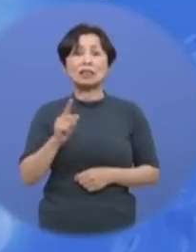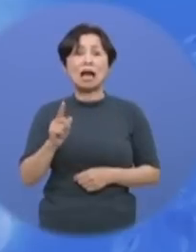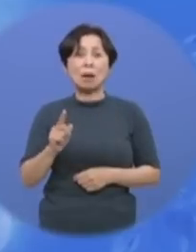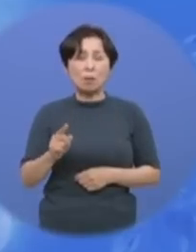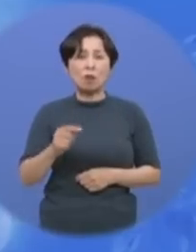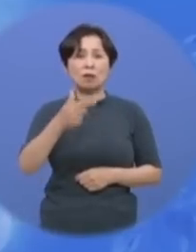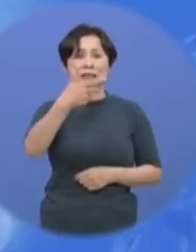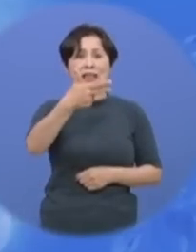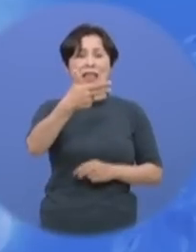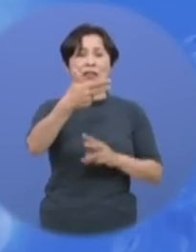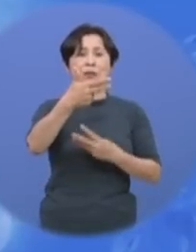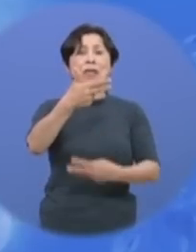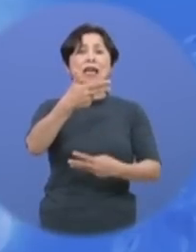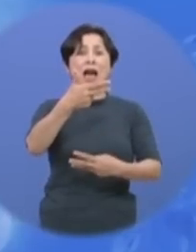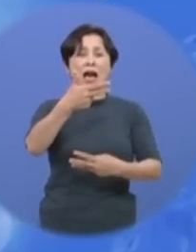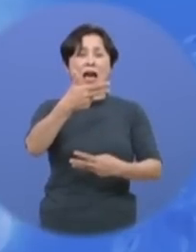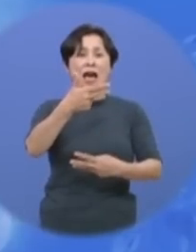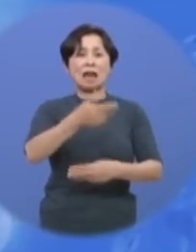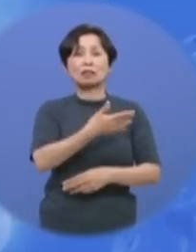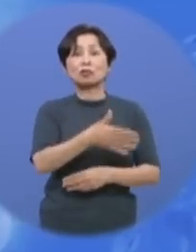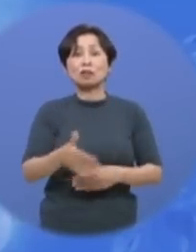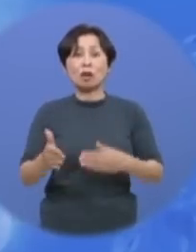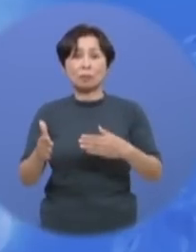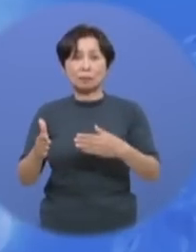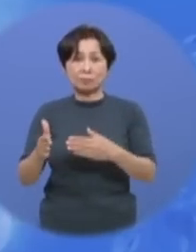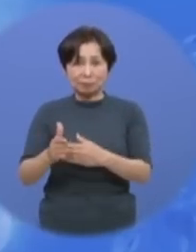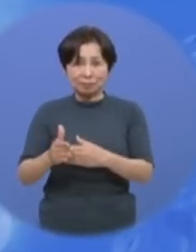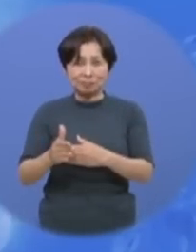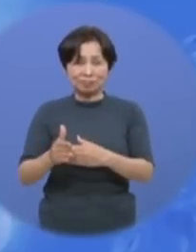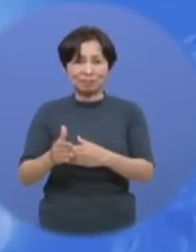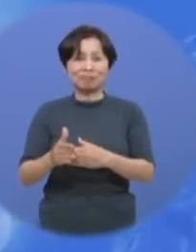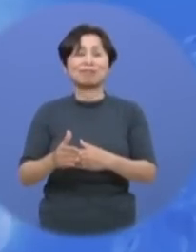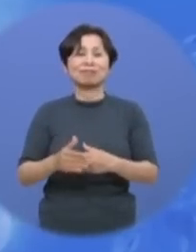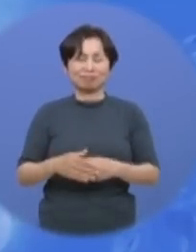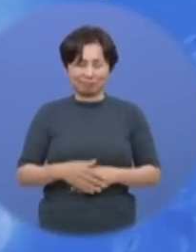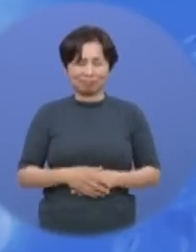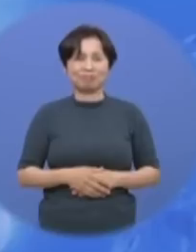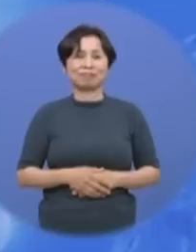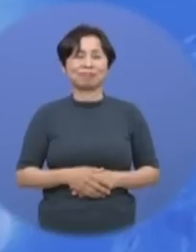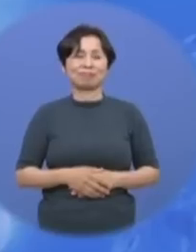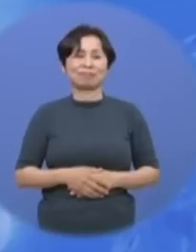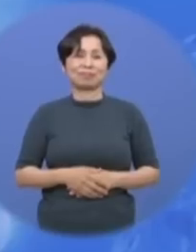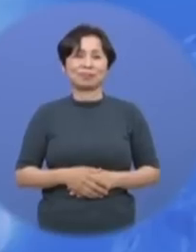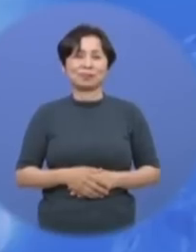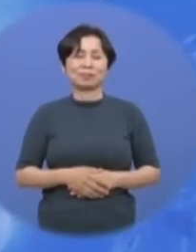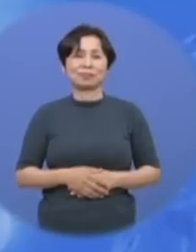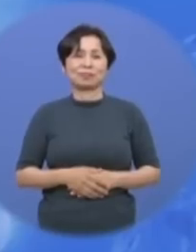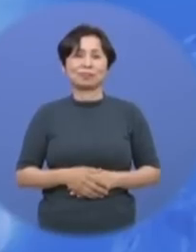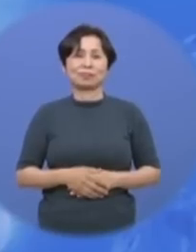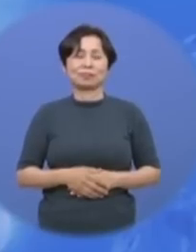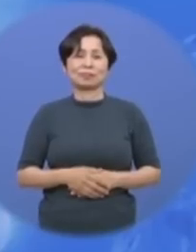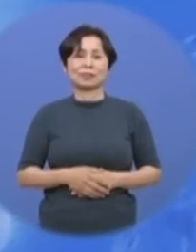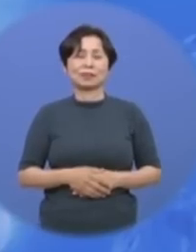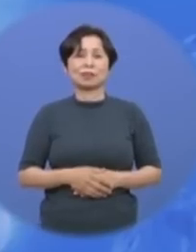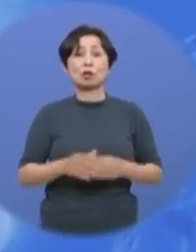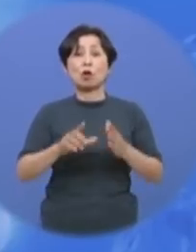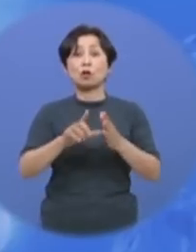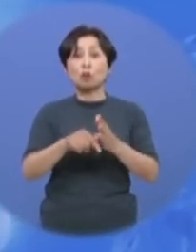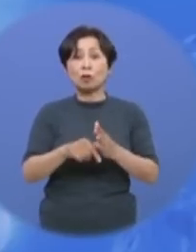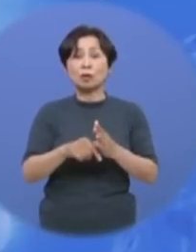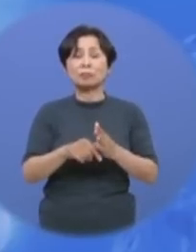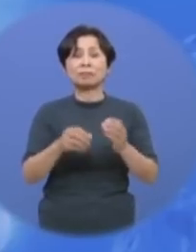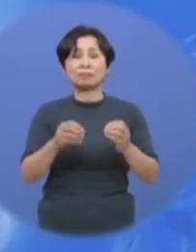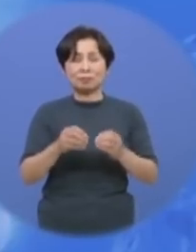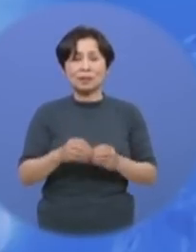場合も7月3日水曜日7月3日水曜日必着ですプレゼントの応募の際も